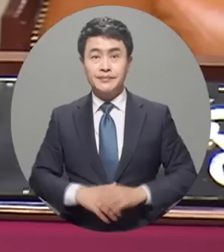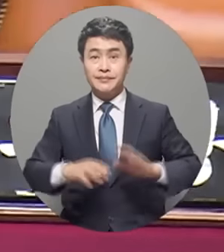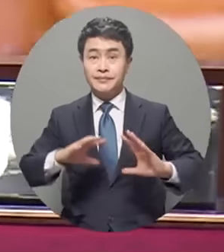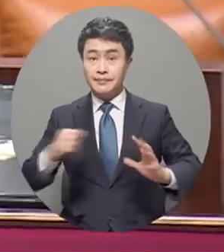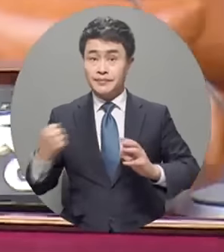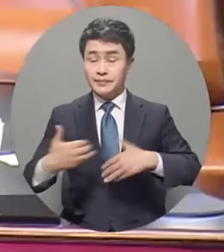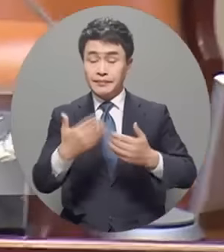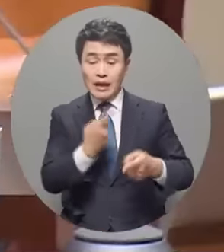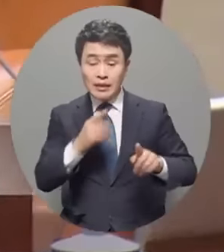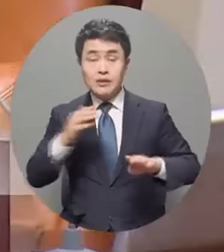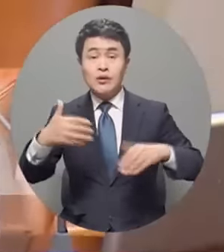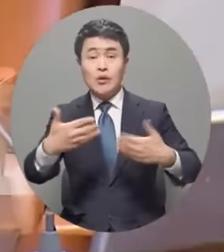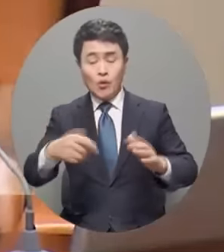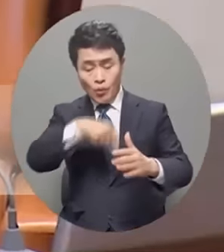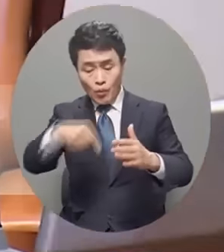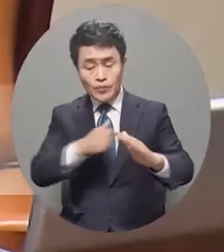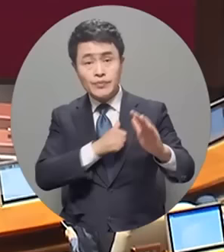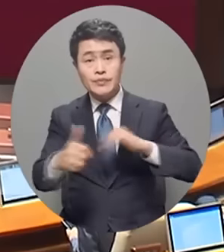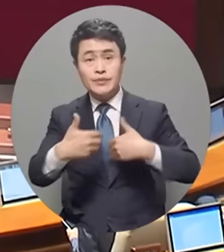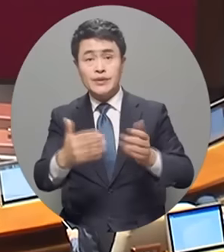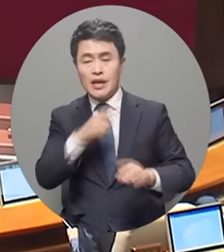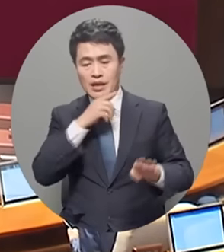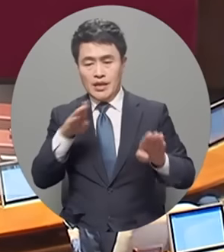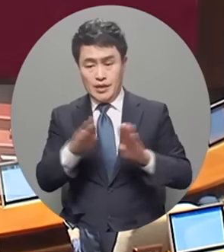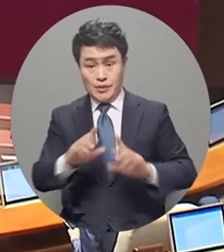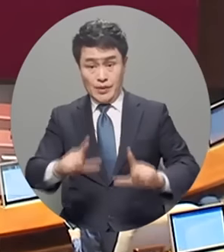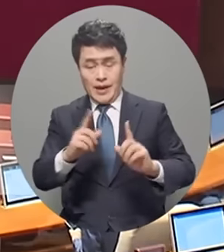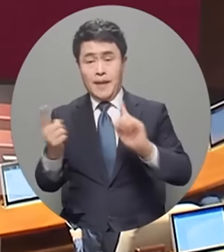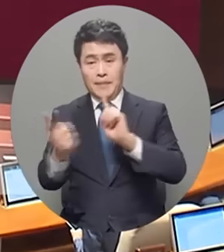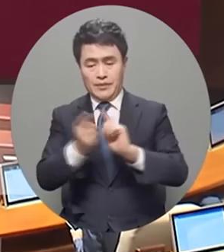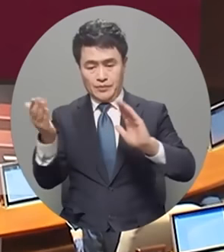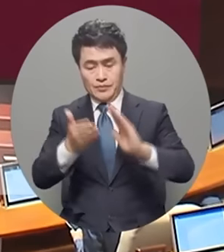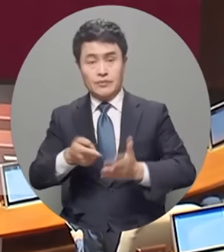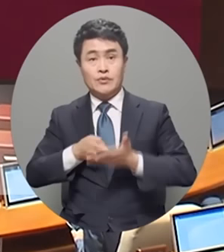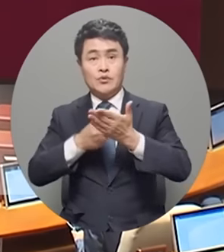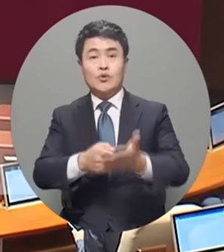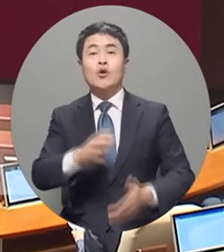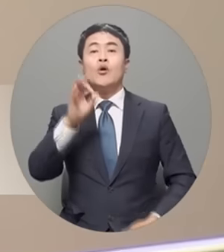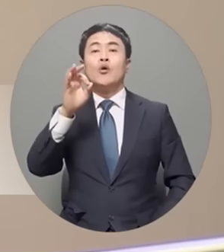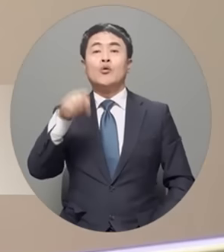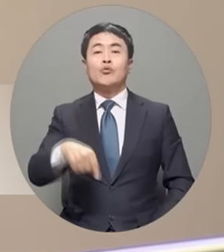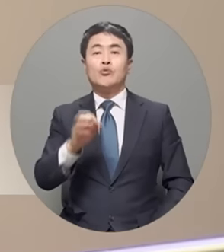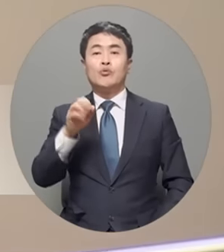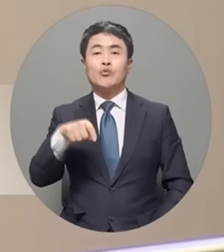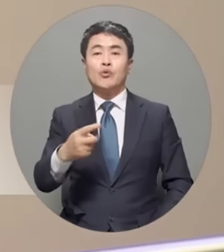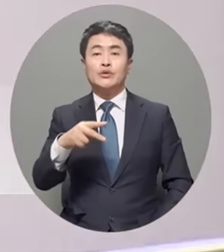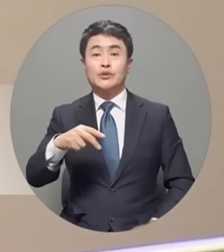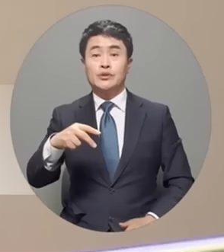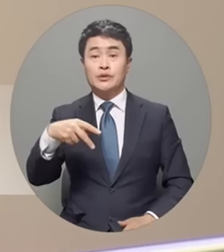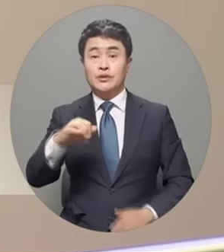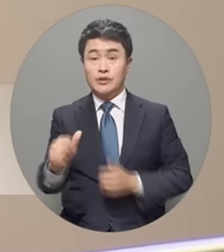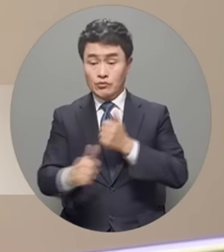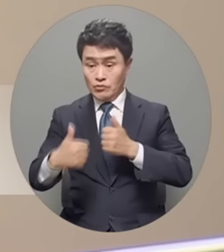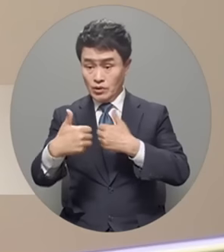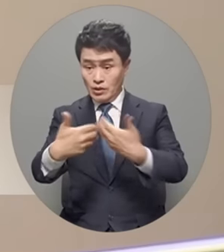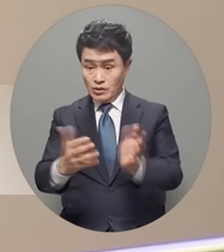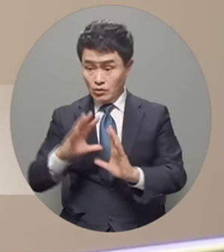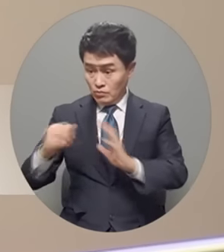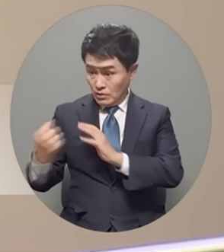국민의힘과 더불어민주당의 원내대표에게 일요일에 만나자고 공식 제안했던 우원식 국회의장. 국민의힘이 답을 하지